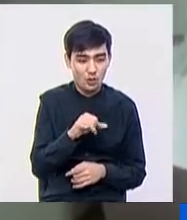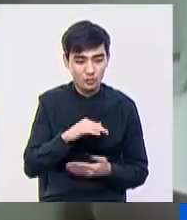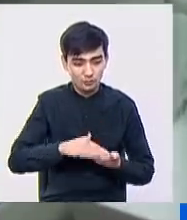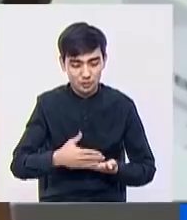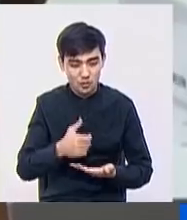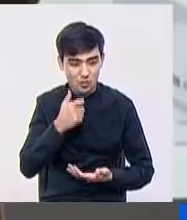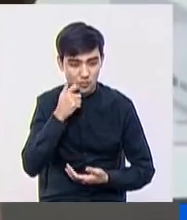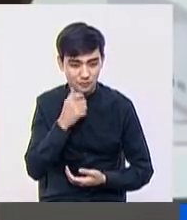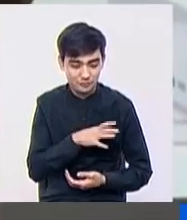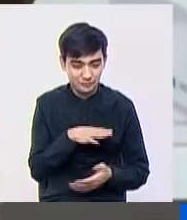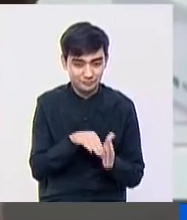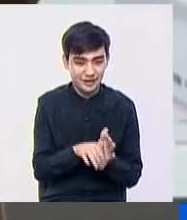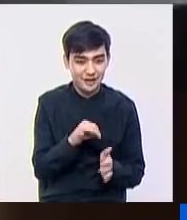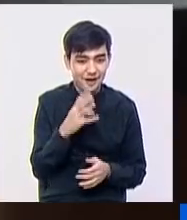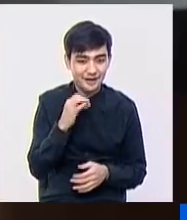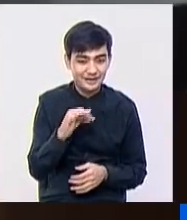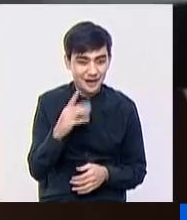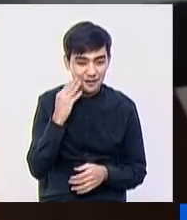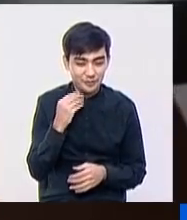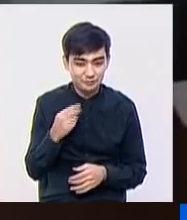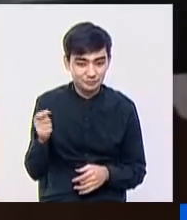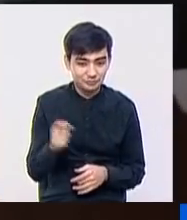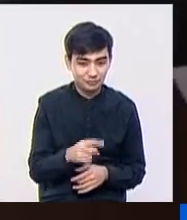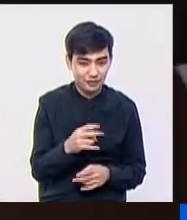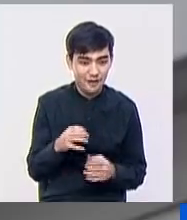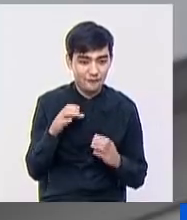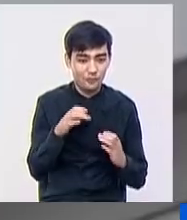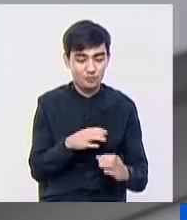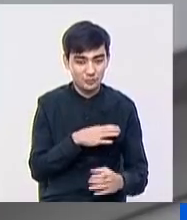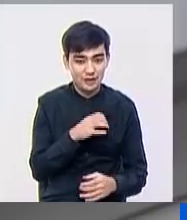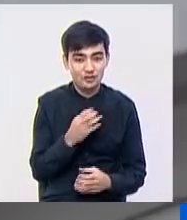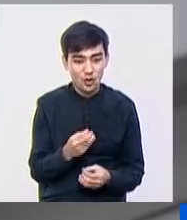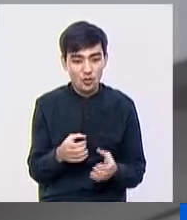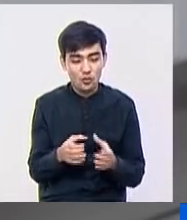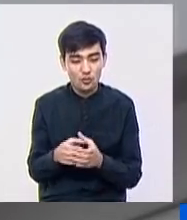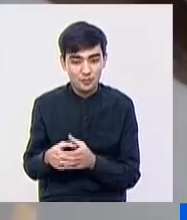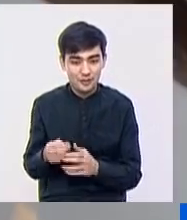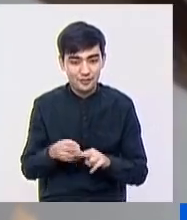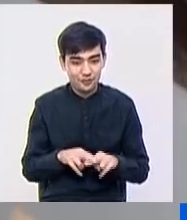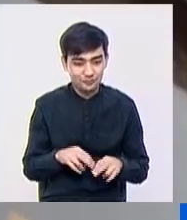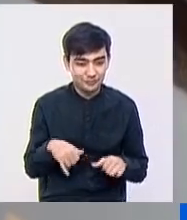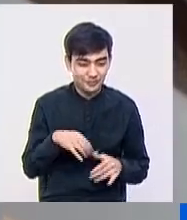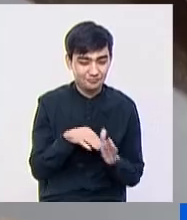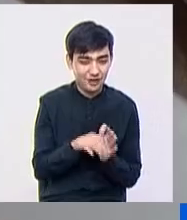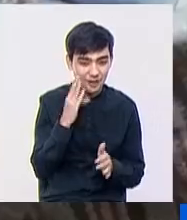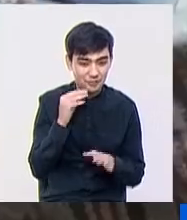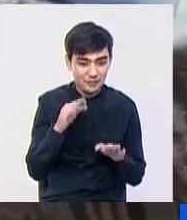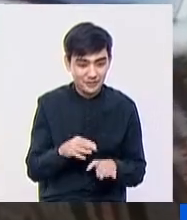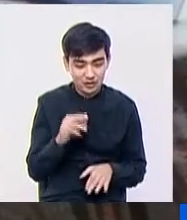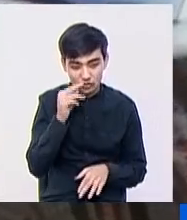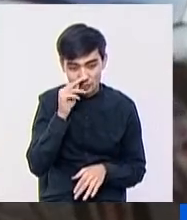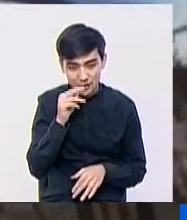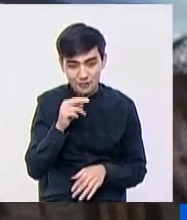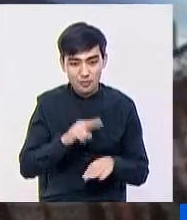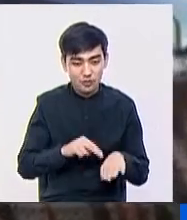обуви. Они рассказали, что из Алматы приехали на междугороднем автобусе. Также группу мародеров, находившихся в Алматы, обнаружили и в